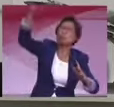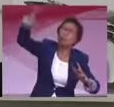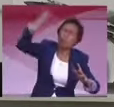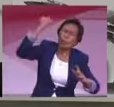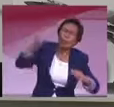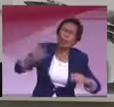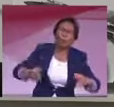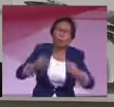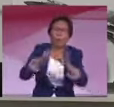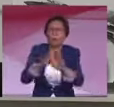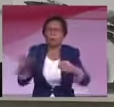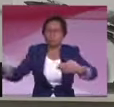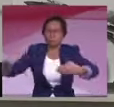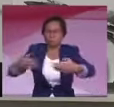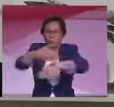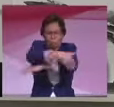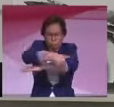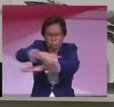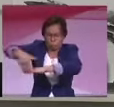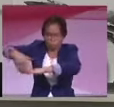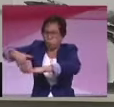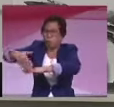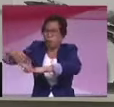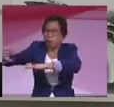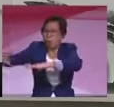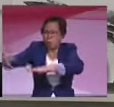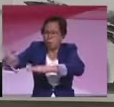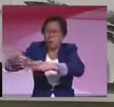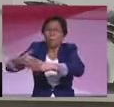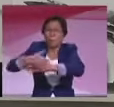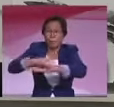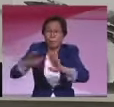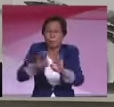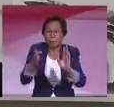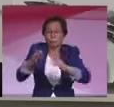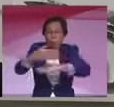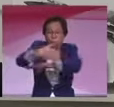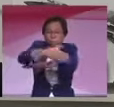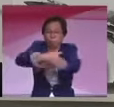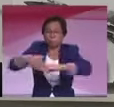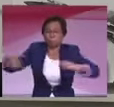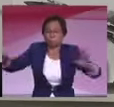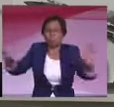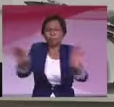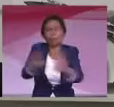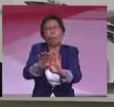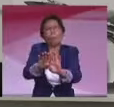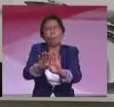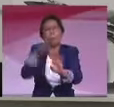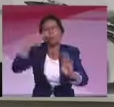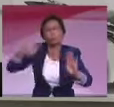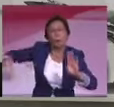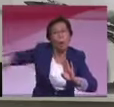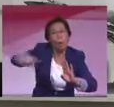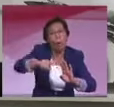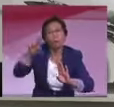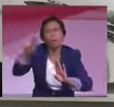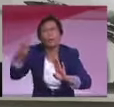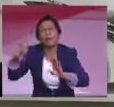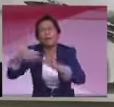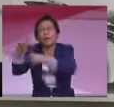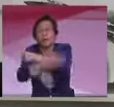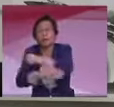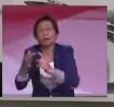pintu sempadan ataupun pintu masuk negara kita ditutup kepada semua, kecuali